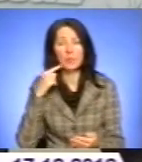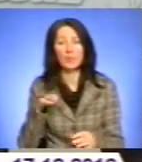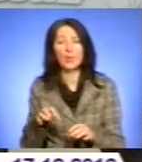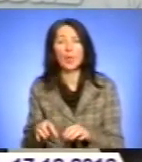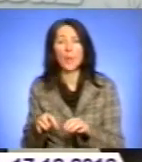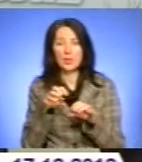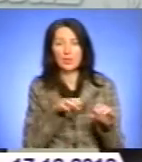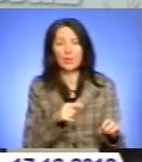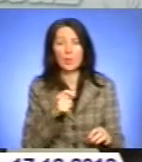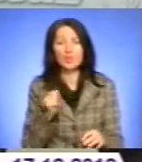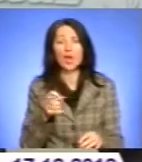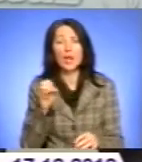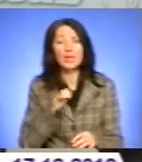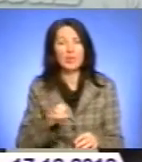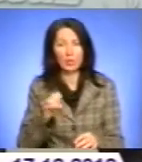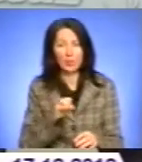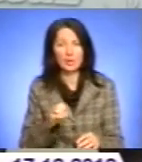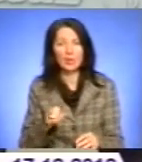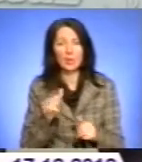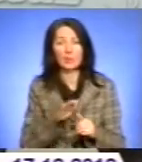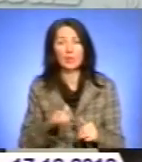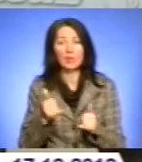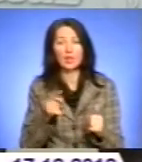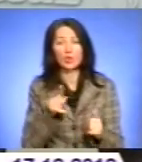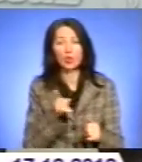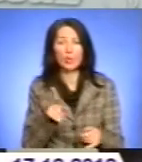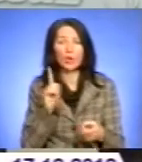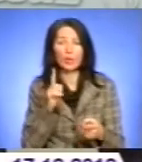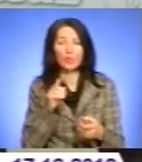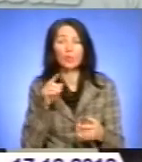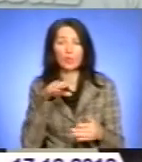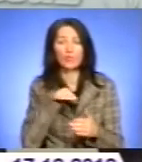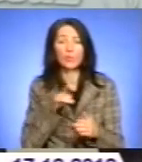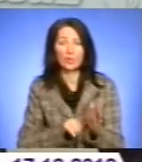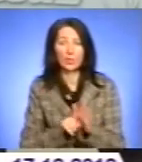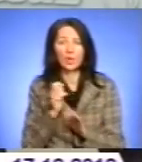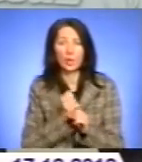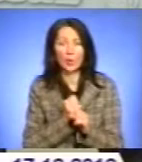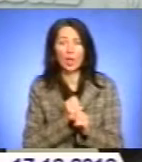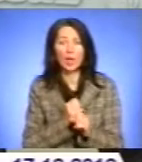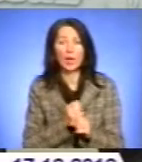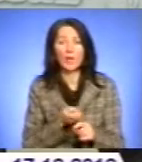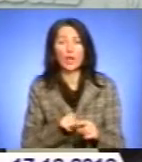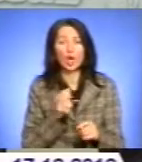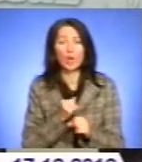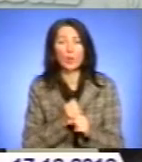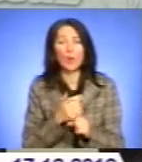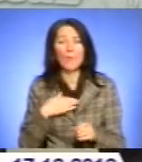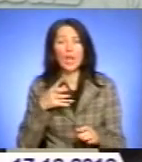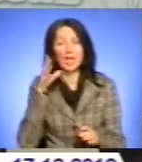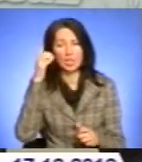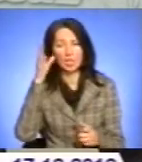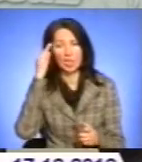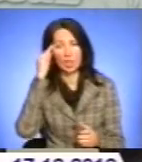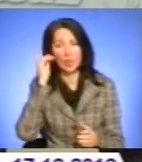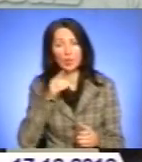и европейским, для того, чтобы они включились в данную работу. И мы считаем, что дальше у